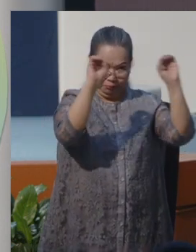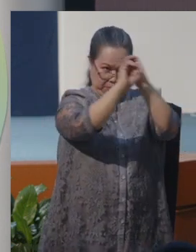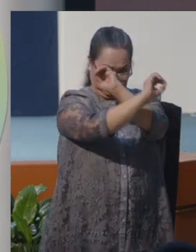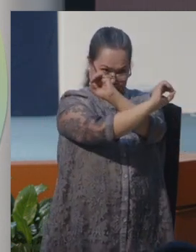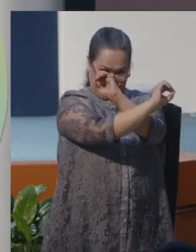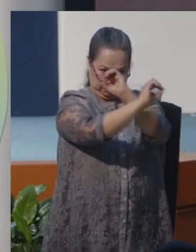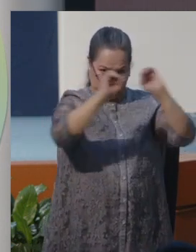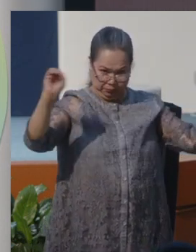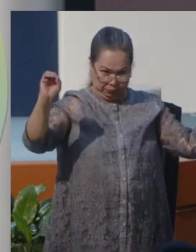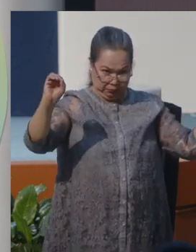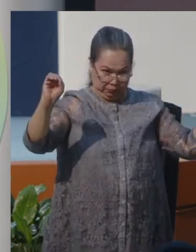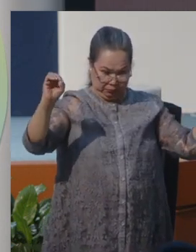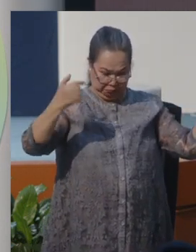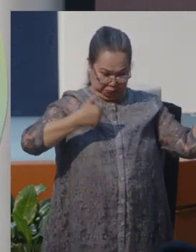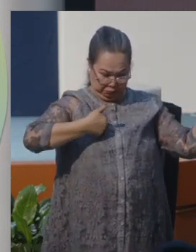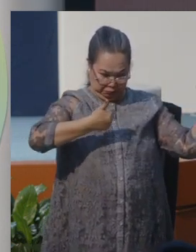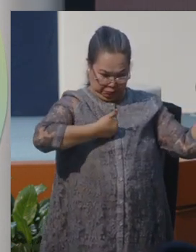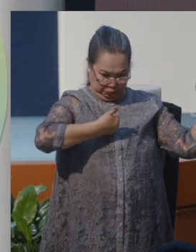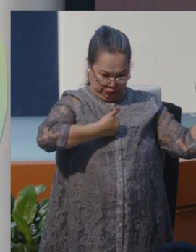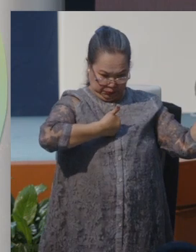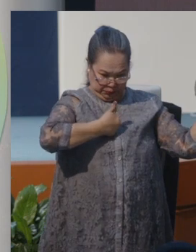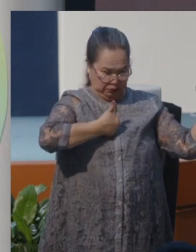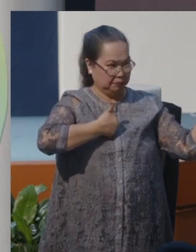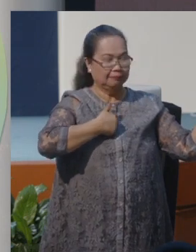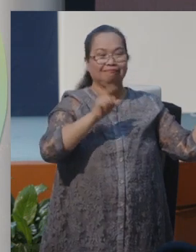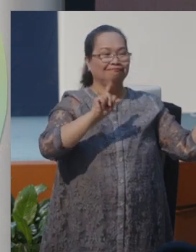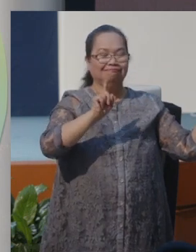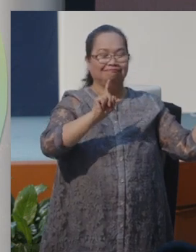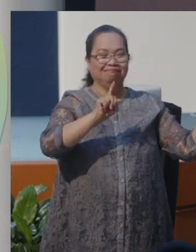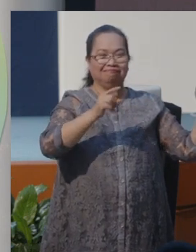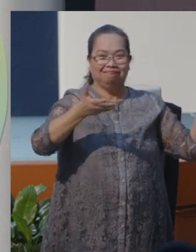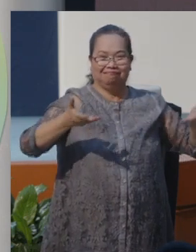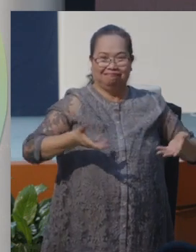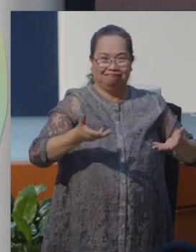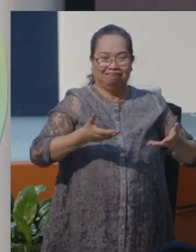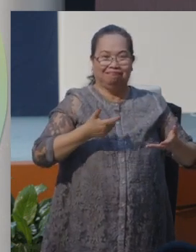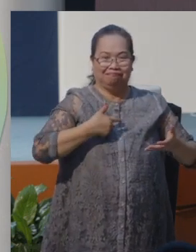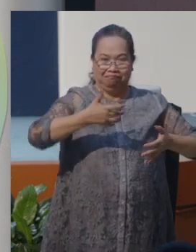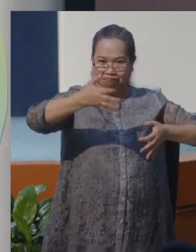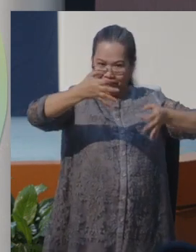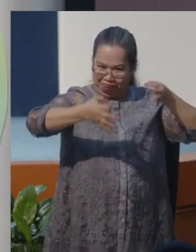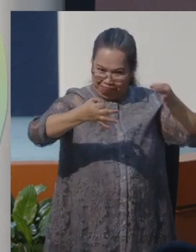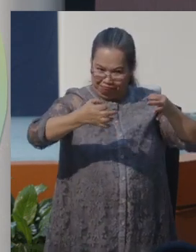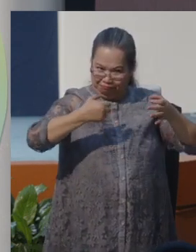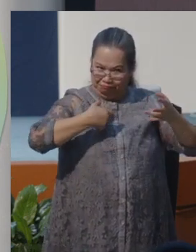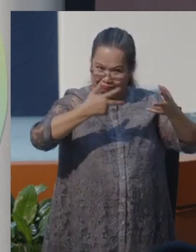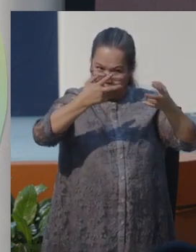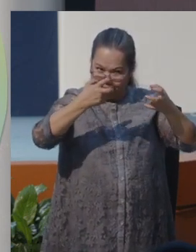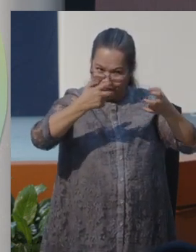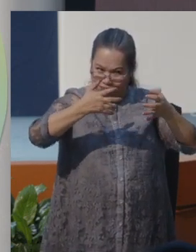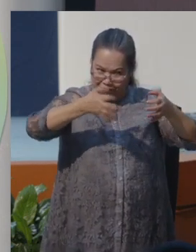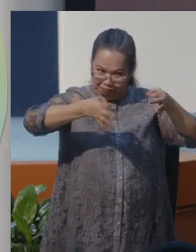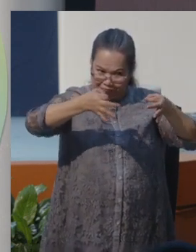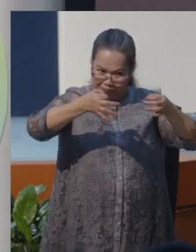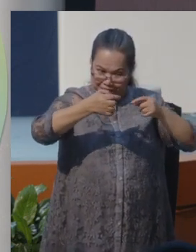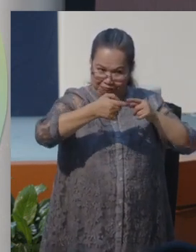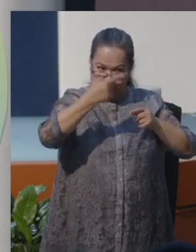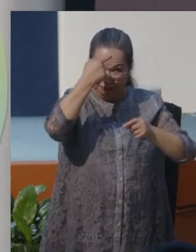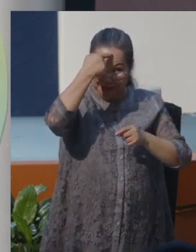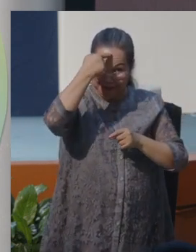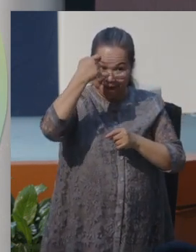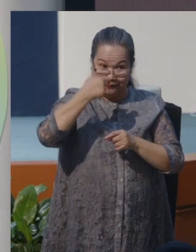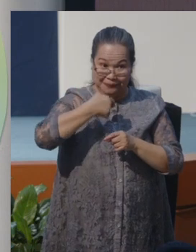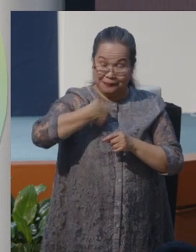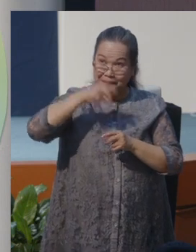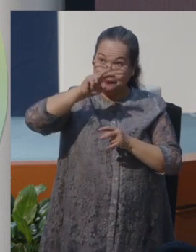pwedeng gawin na sa sarili ko lang. As I hear, I judge, and my judgment is just because